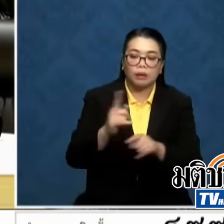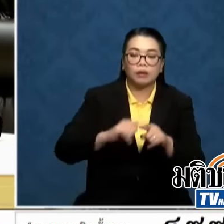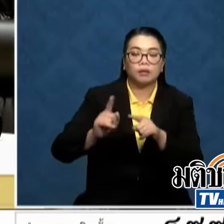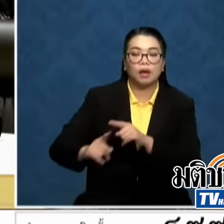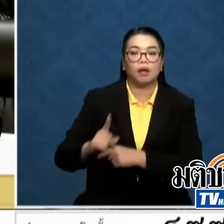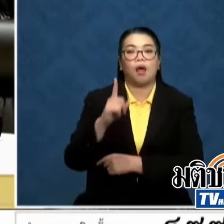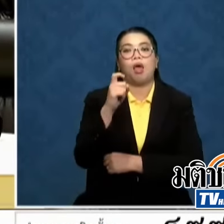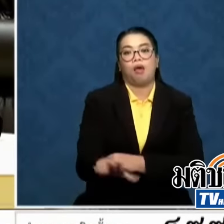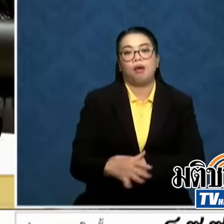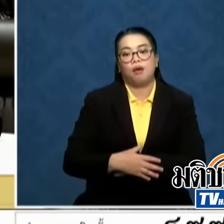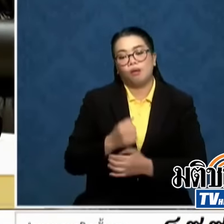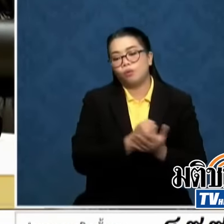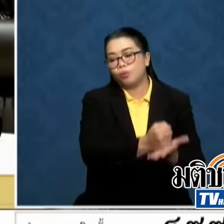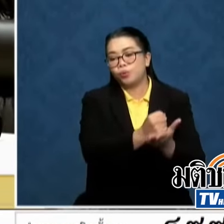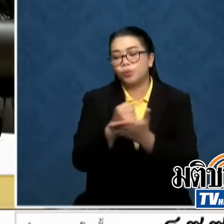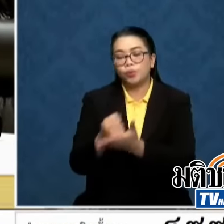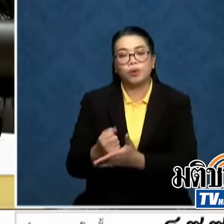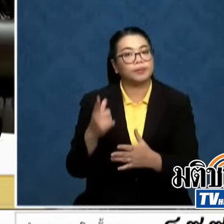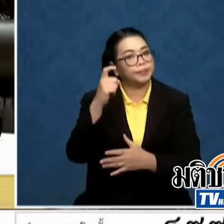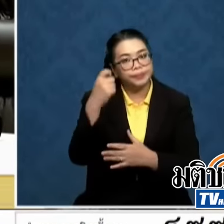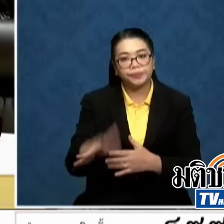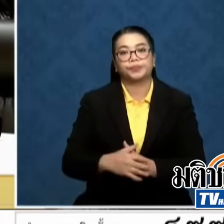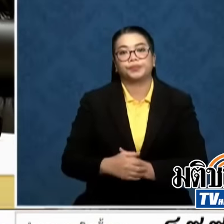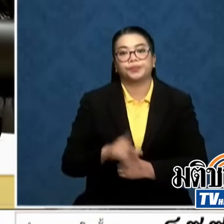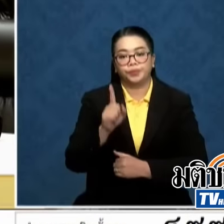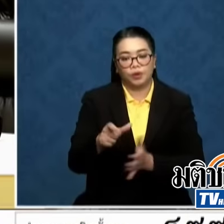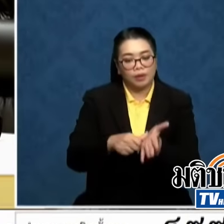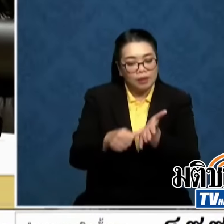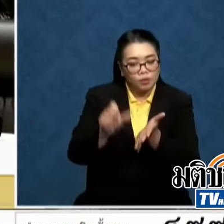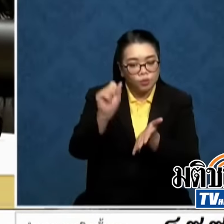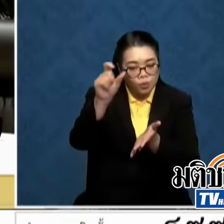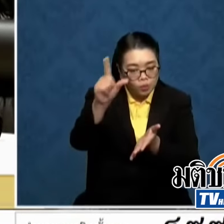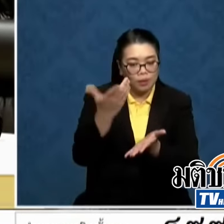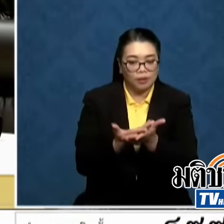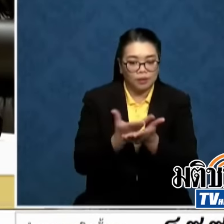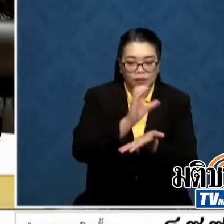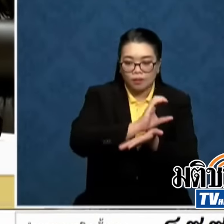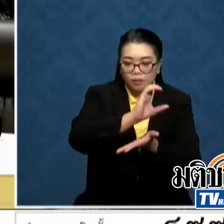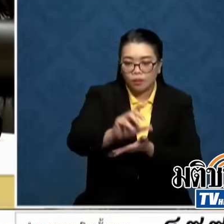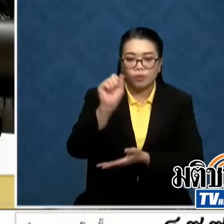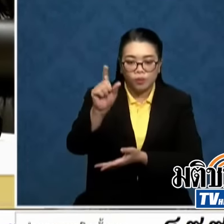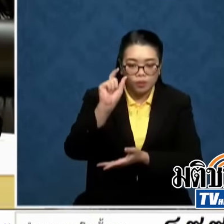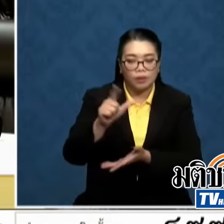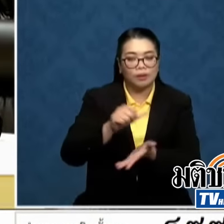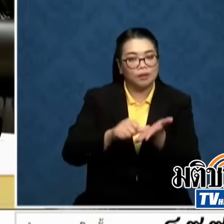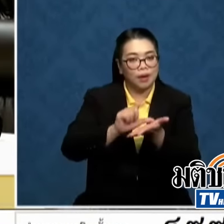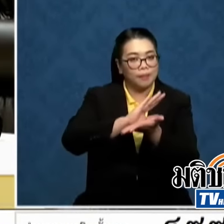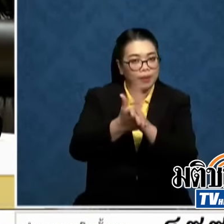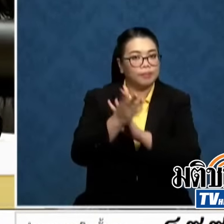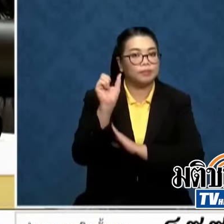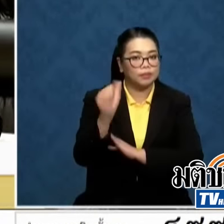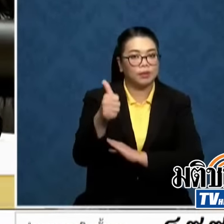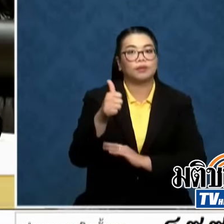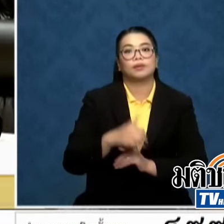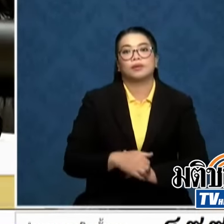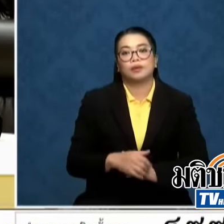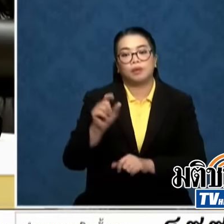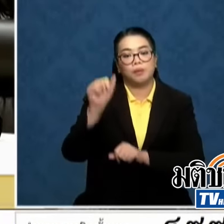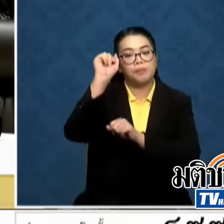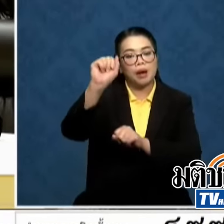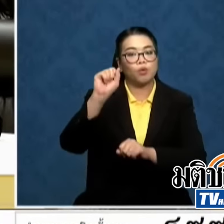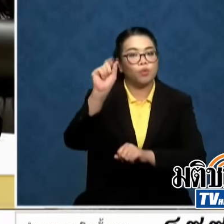ายวันการเยียวยาช่วยเหลือท่านต้องเร่งอนุมัติท่านต้องเร่งดำเนินการให้หน่วยงานที่เกี่ยวข้องเร่ง